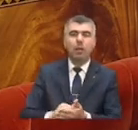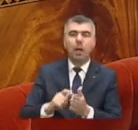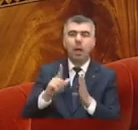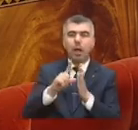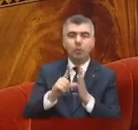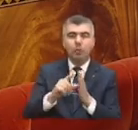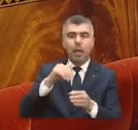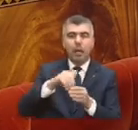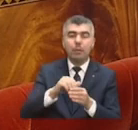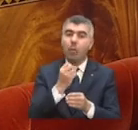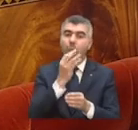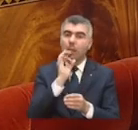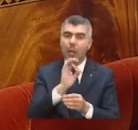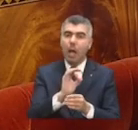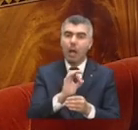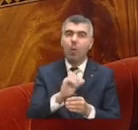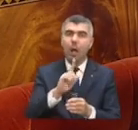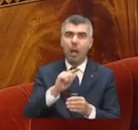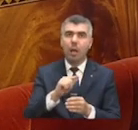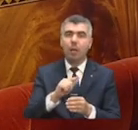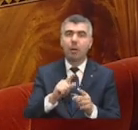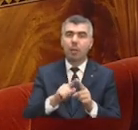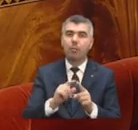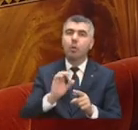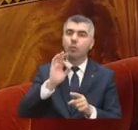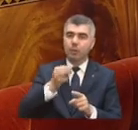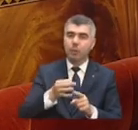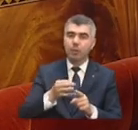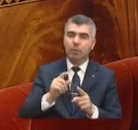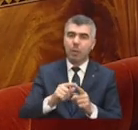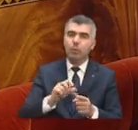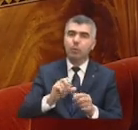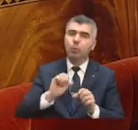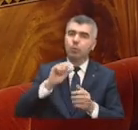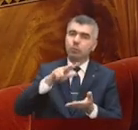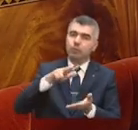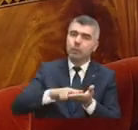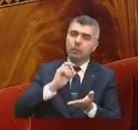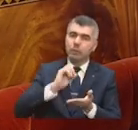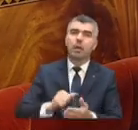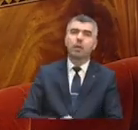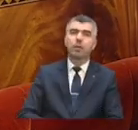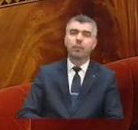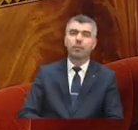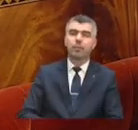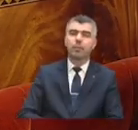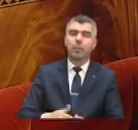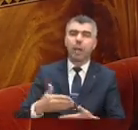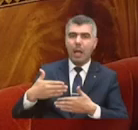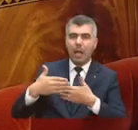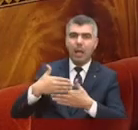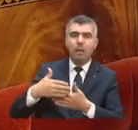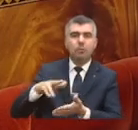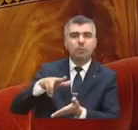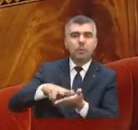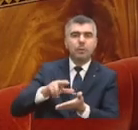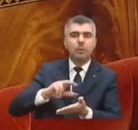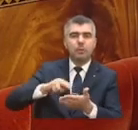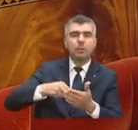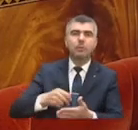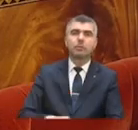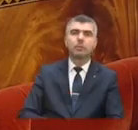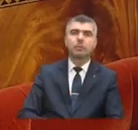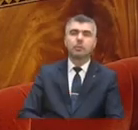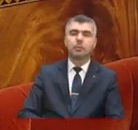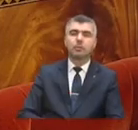الفريق الاشتراكي للمعارضة الاتحادية تمت أيضا يعني قبولهم، وهم الآن في بطور المصادقة. سيد